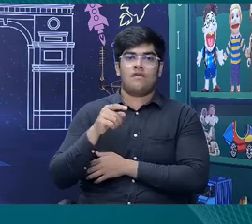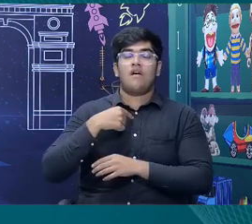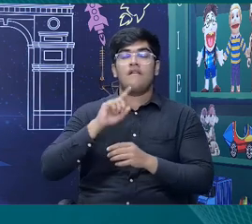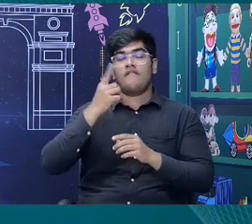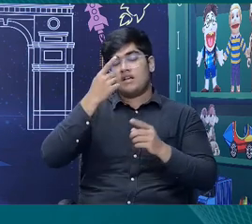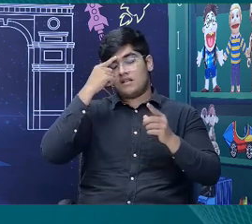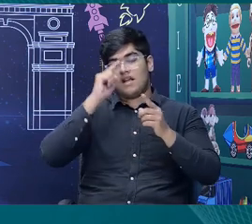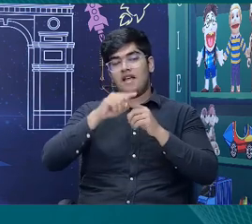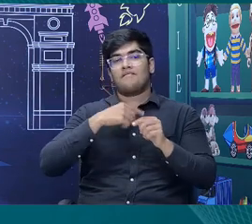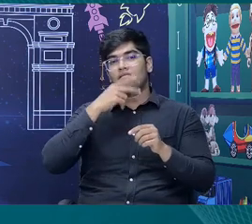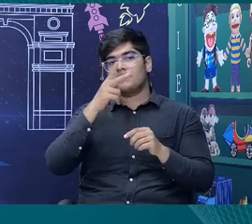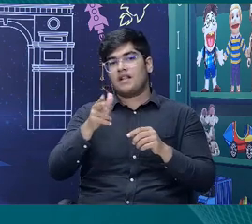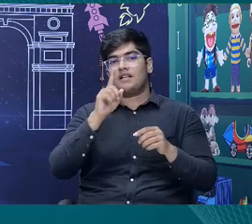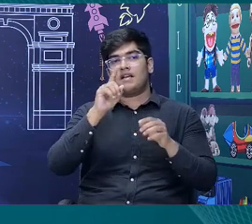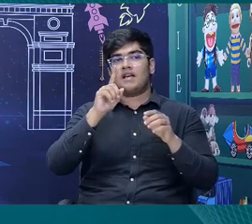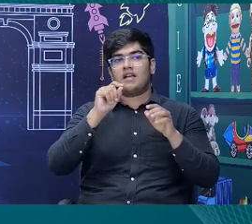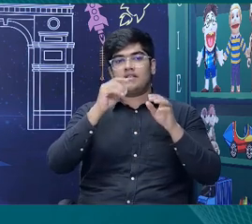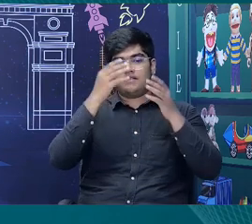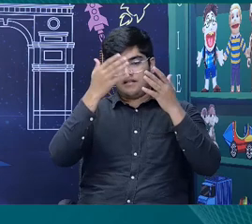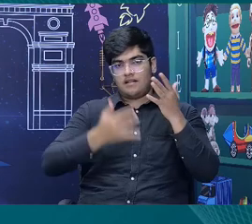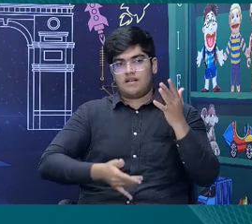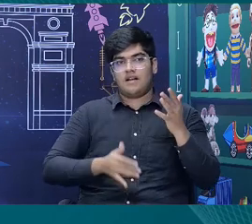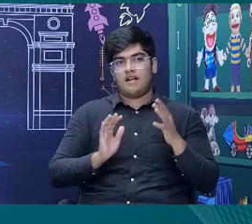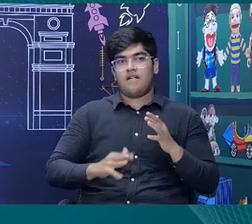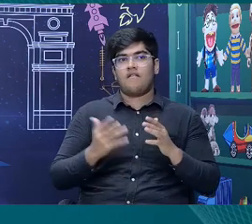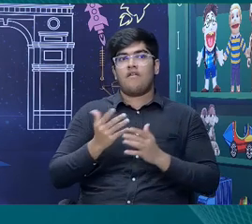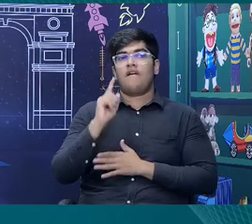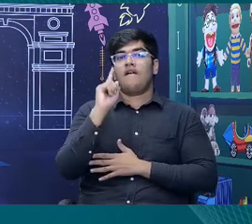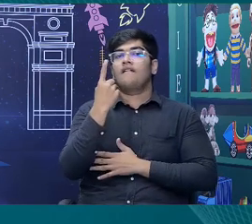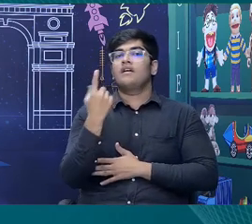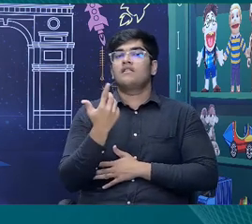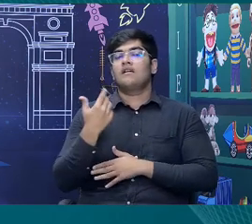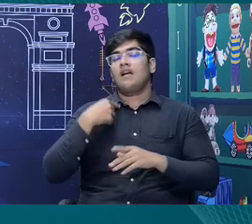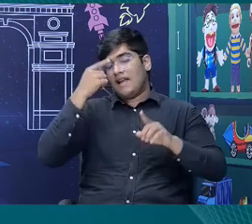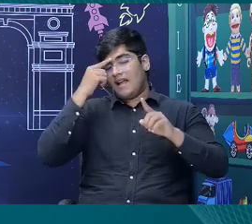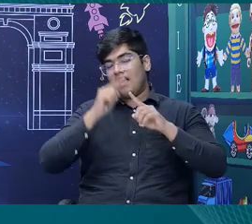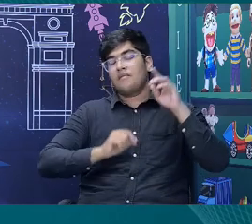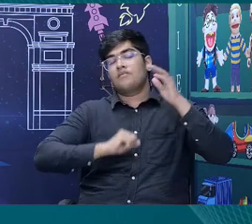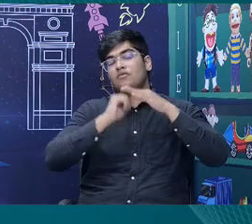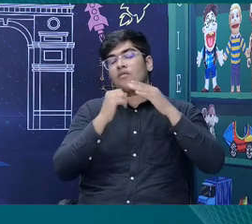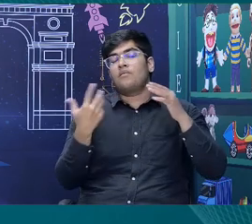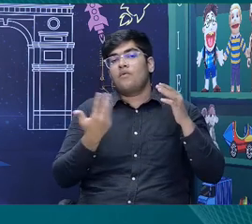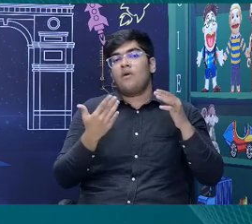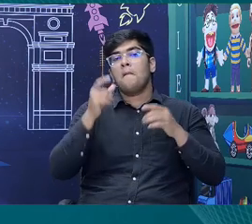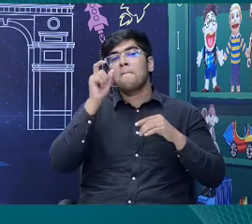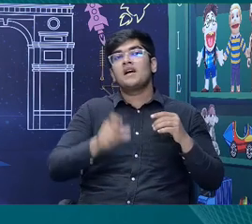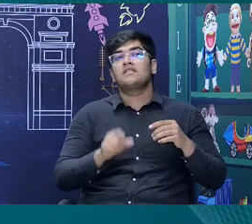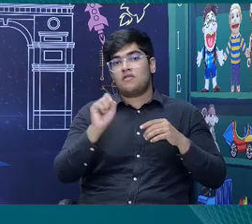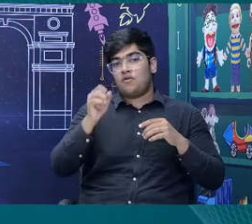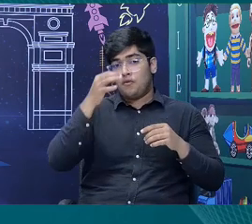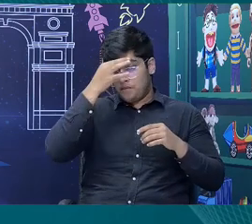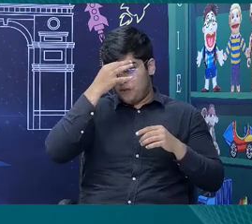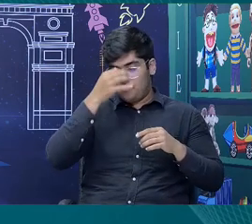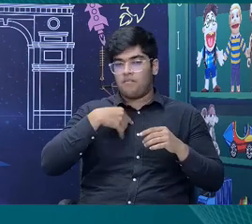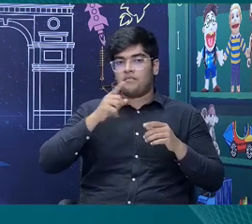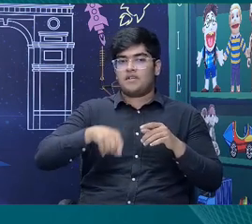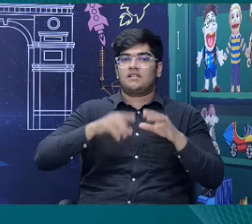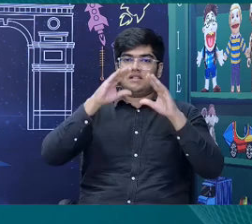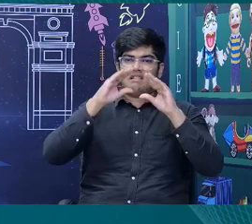में उसमें से एक बहुत इंपॉर्टेंट गोल है कि हमारा प्रायोरिटी है कि जो भी क्लाइंट की प्रॉब्लम है उसको कम